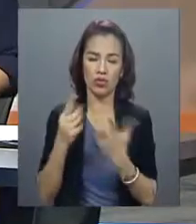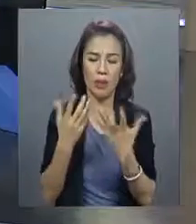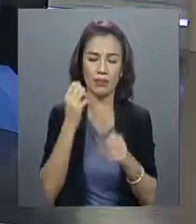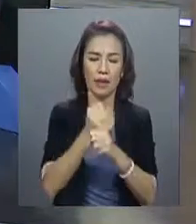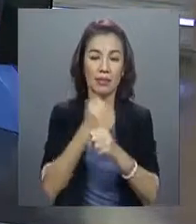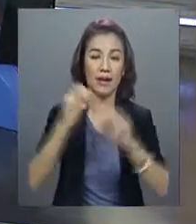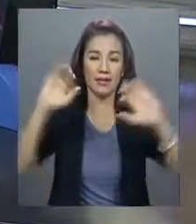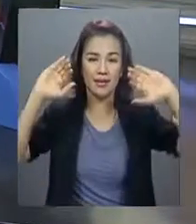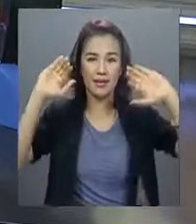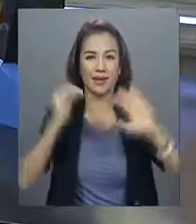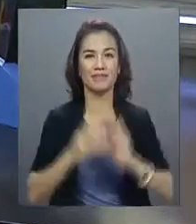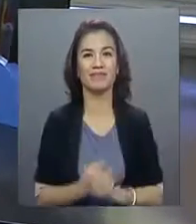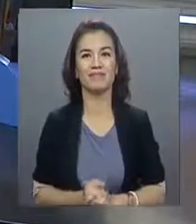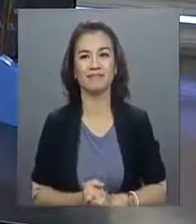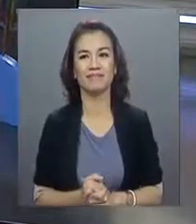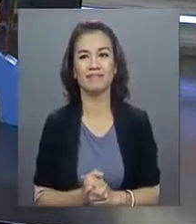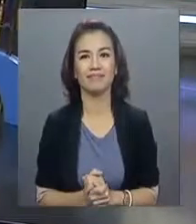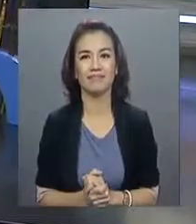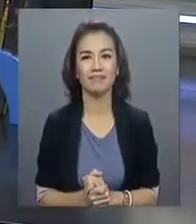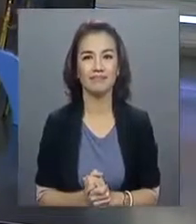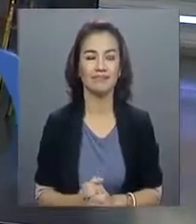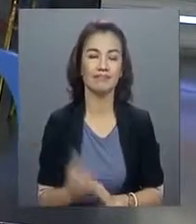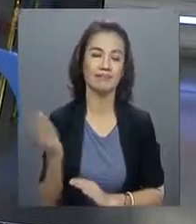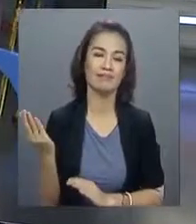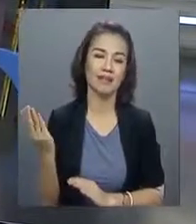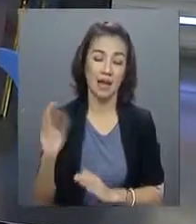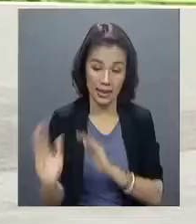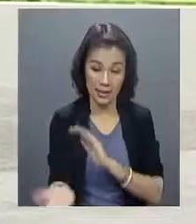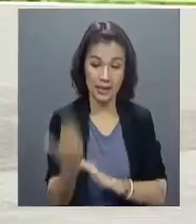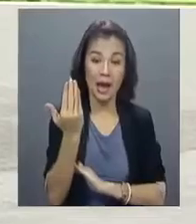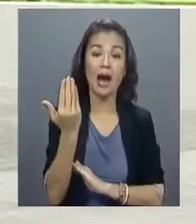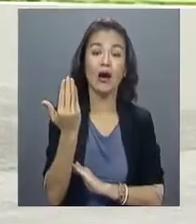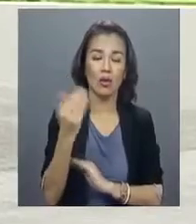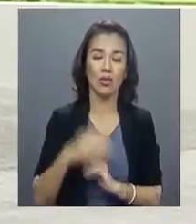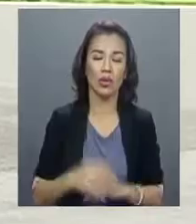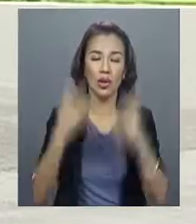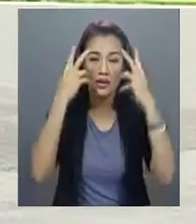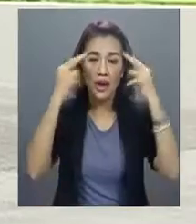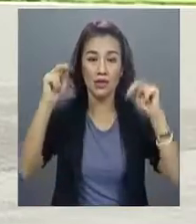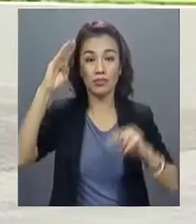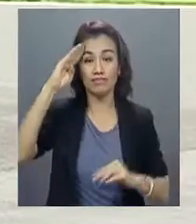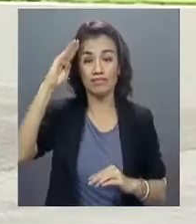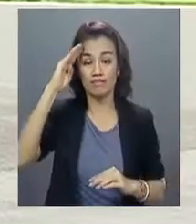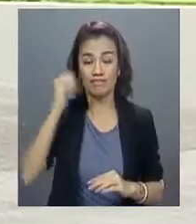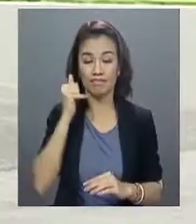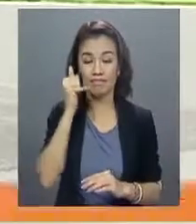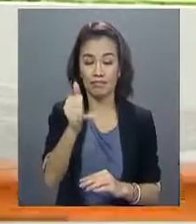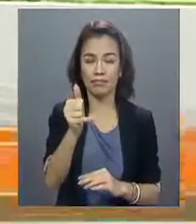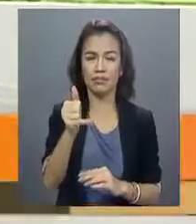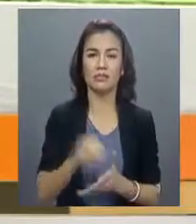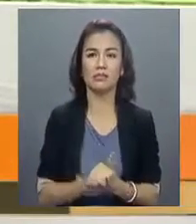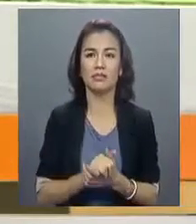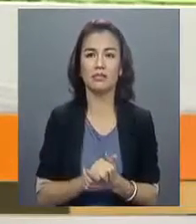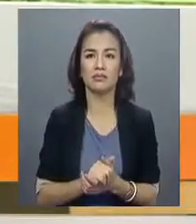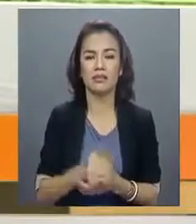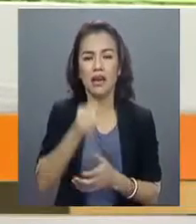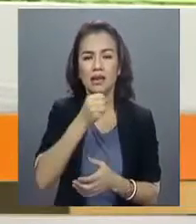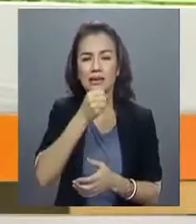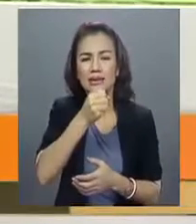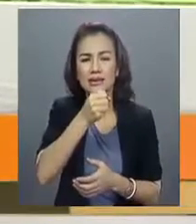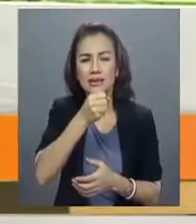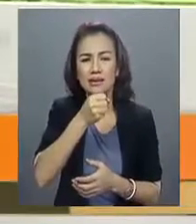เชิญค่ะ ค่ะโดยตั้งแต่ช่วงเช้าที่ผ่านมานะคะนายกรัฐมนตรีก็ยังไม่ได้ให้ชี้แจงในเรื่